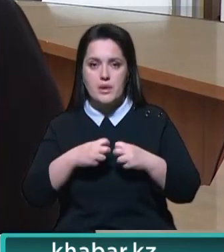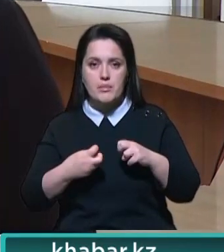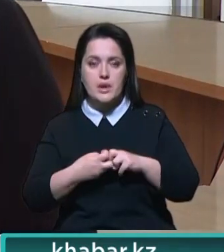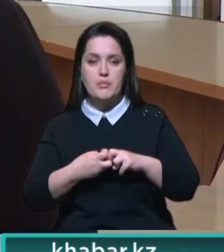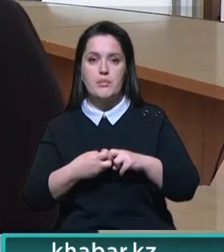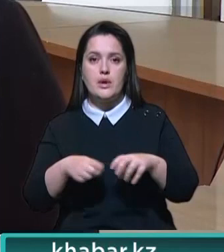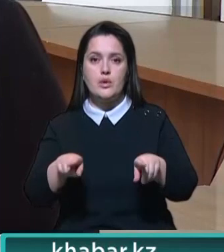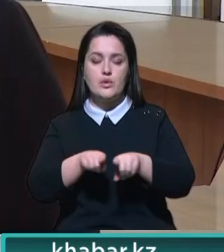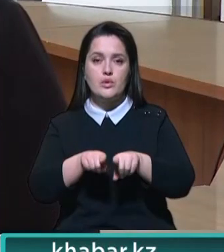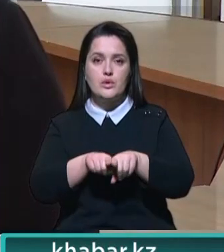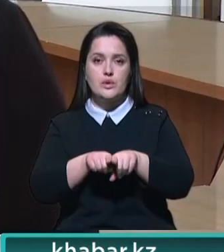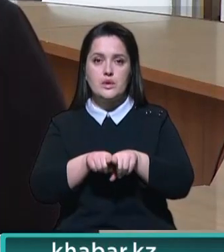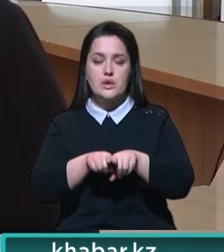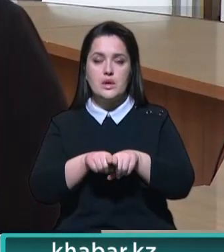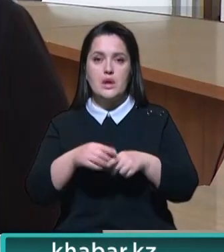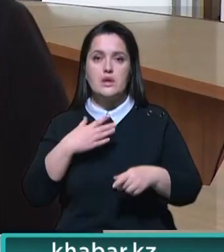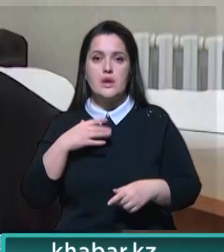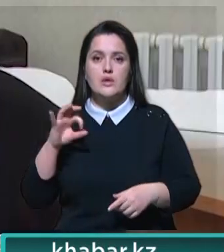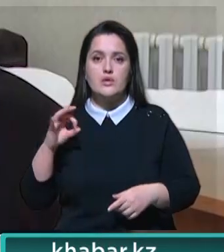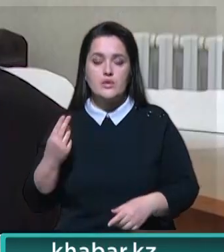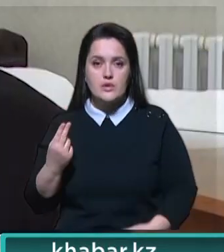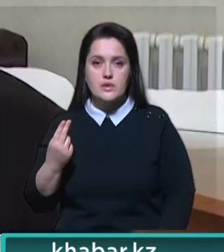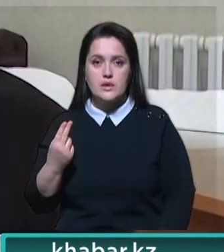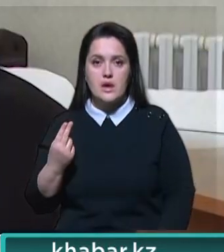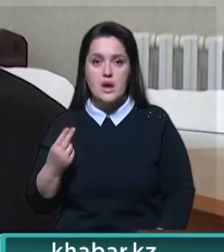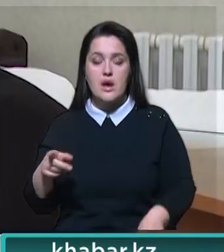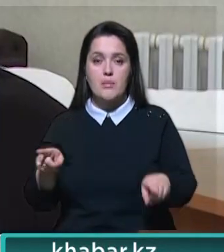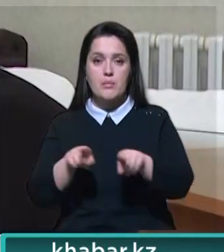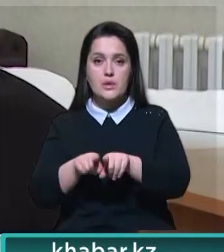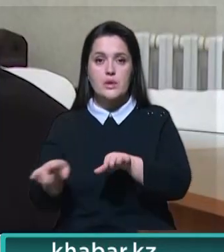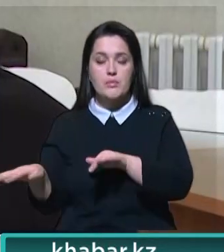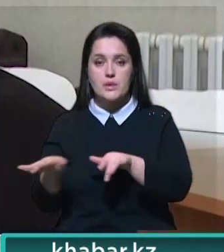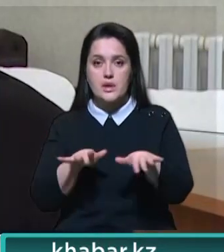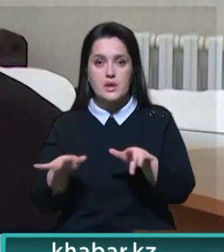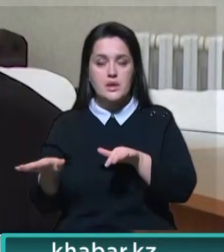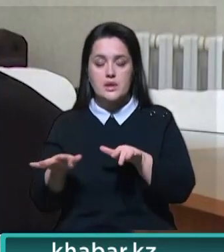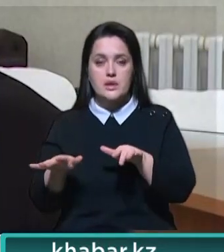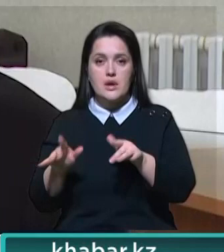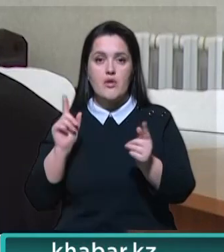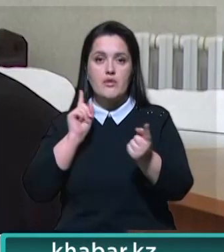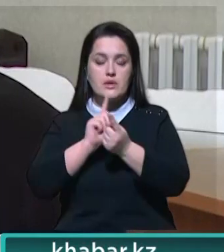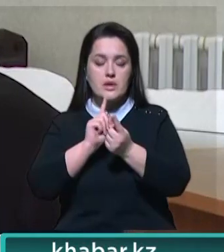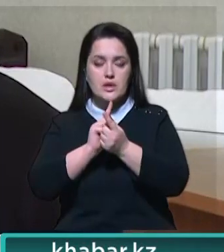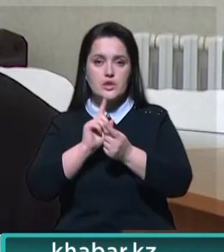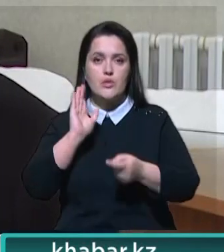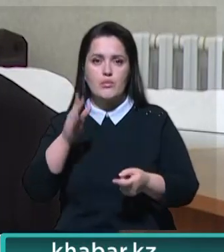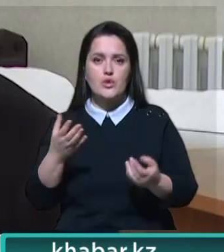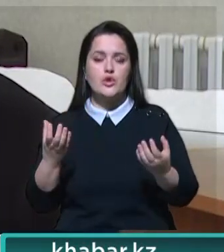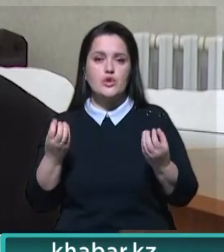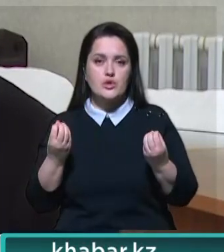и наши соцпроблемы. Подобные мероприятия, подобные встречи обязательно еще будут проводиться.